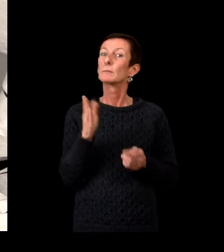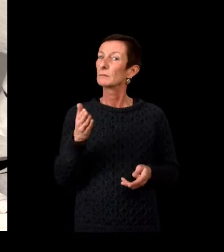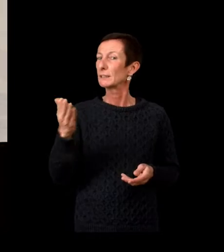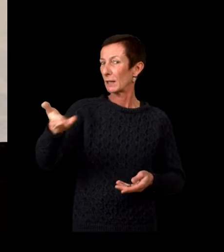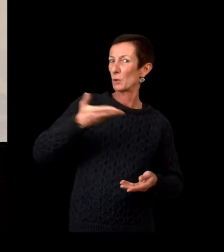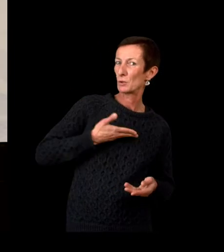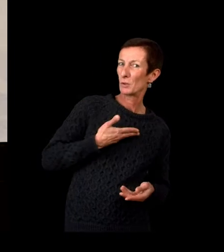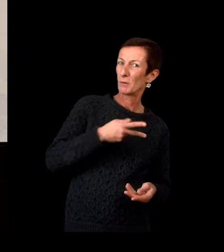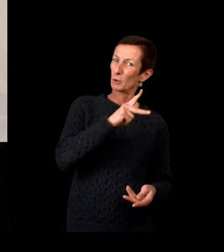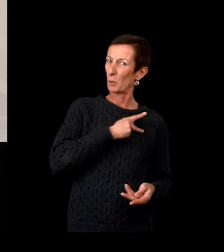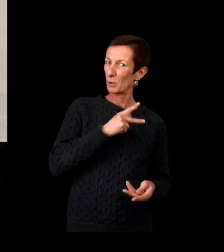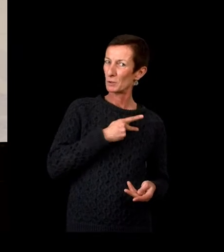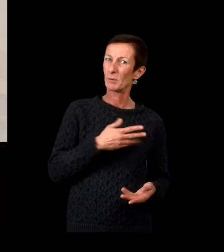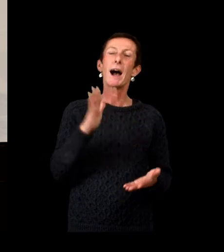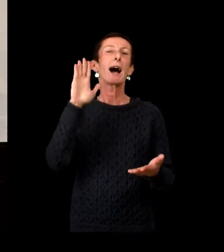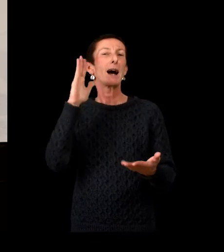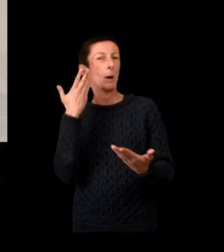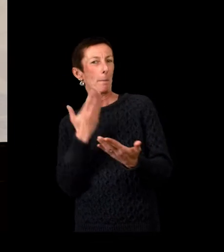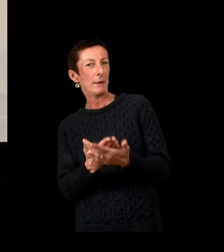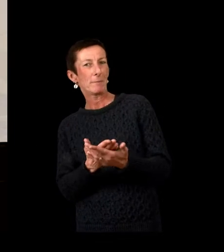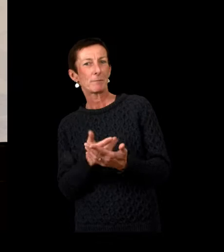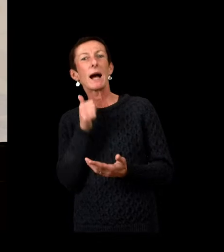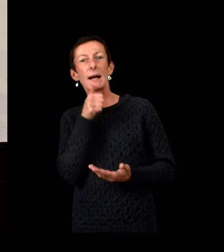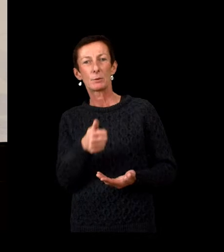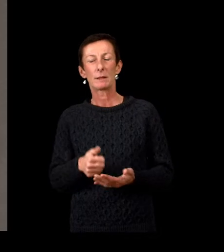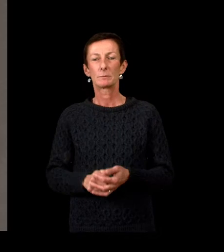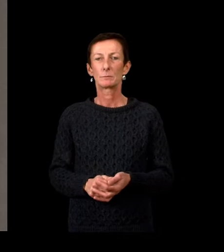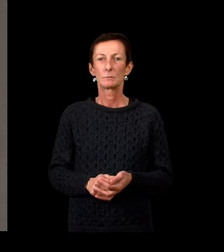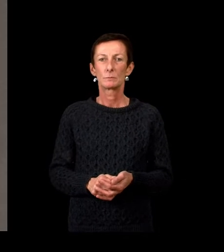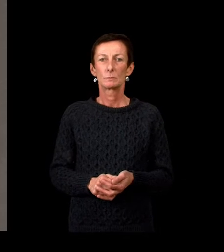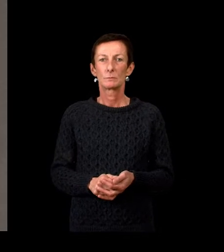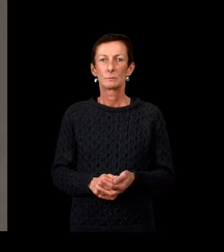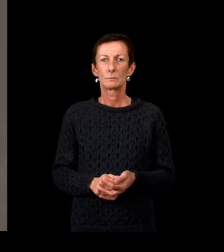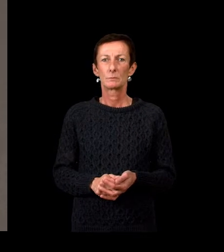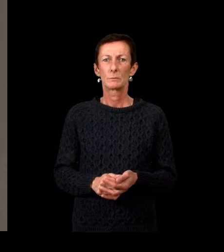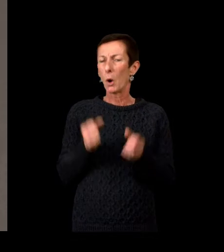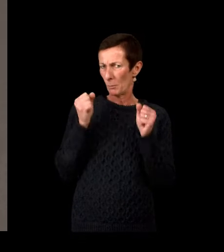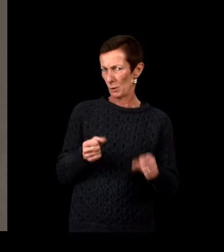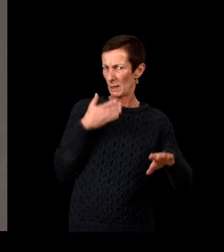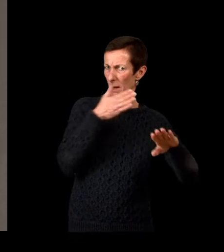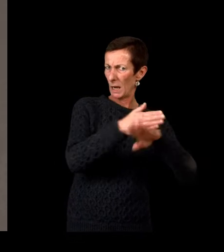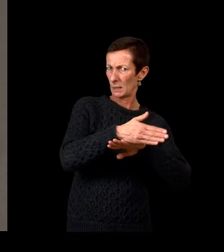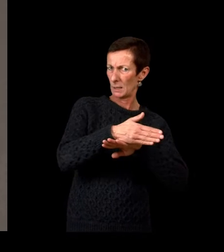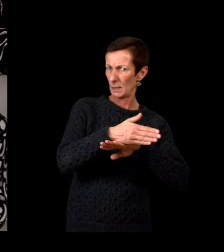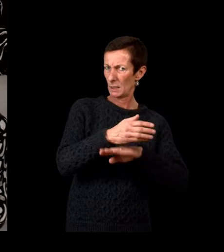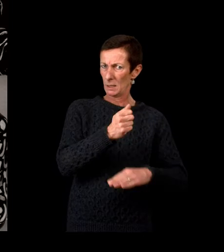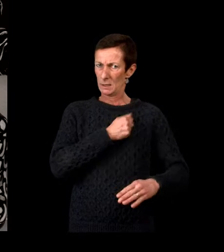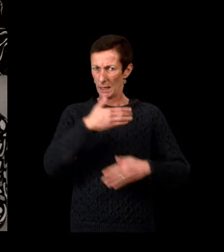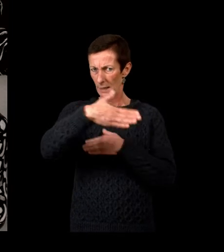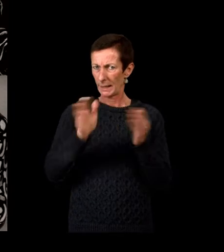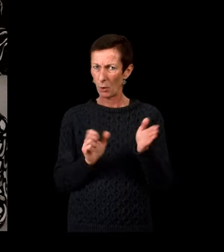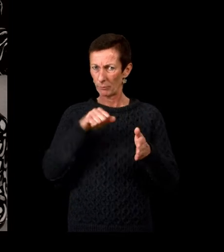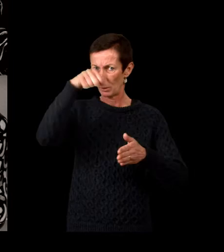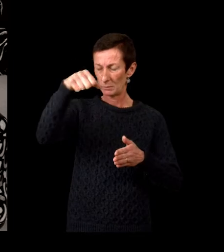Ah, ça c'est une bonne nouvelle. À demain. À bientôt. Mademoiselle, est-ce que vous pourriez m'ouvrir la salle des coffres, s'il vous plaît? Monsieur